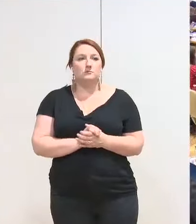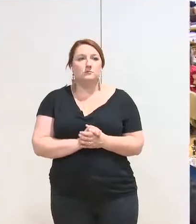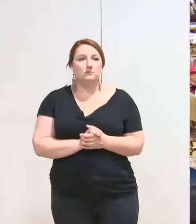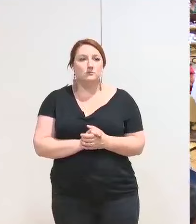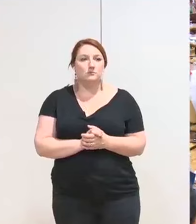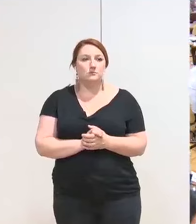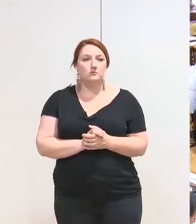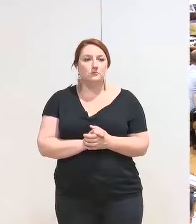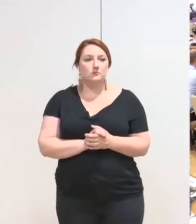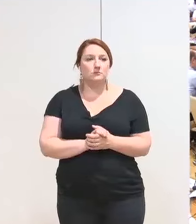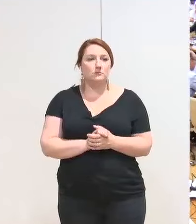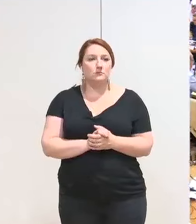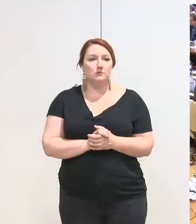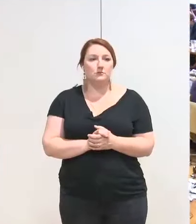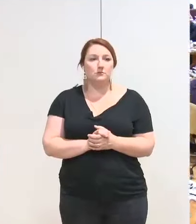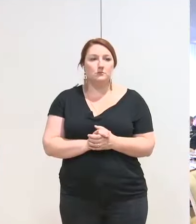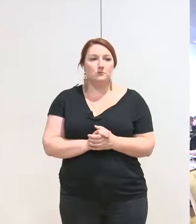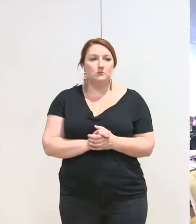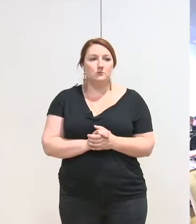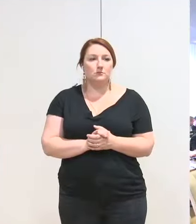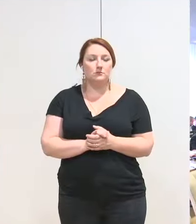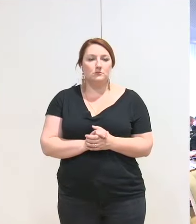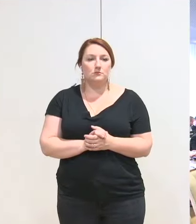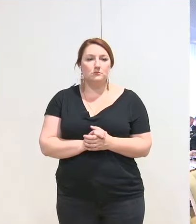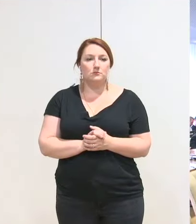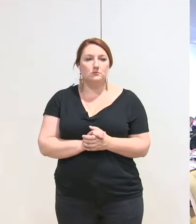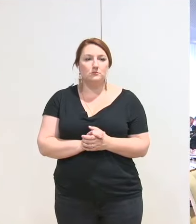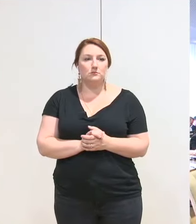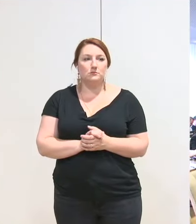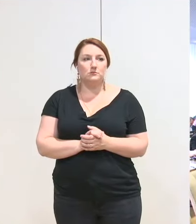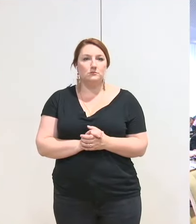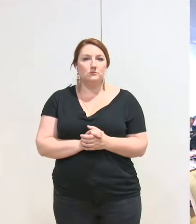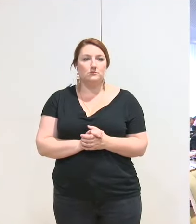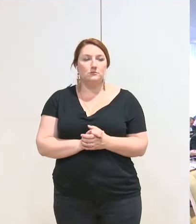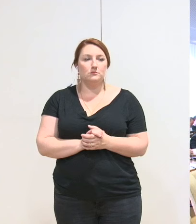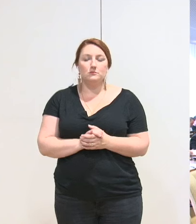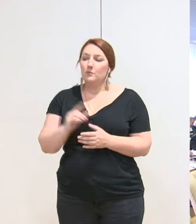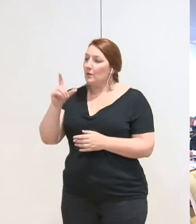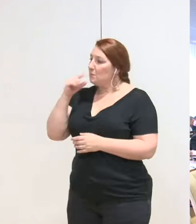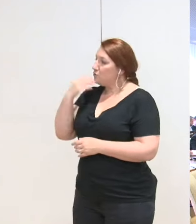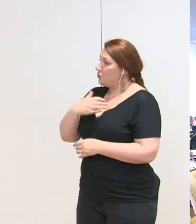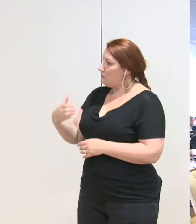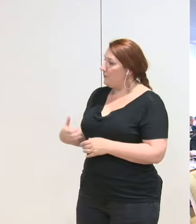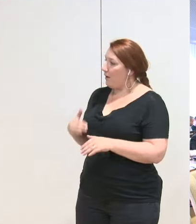présent Mireille dornano pr Monsieur le Maire l'appel est est